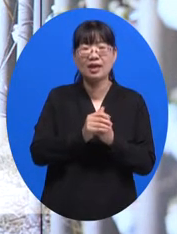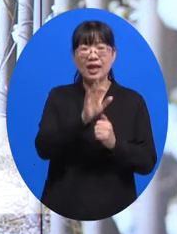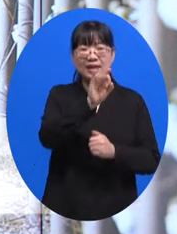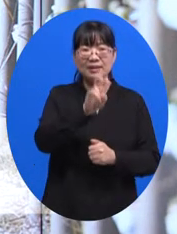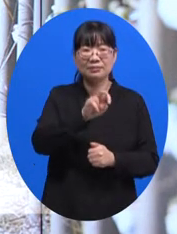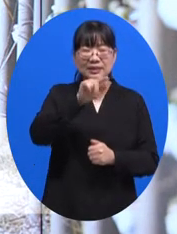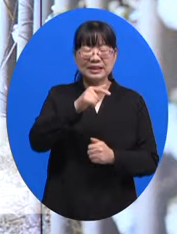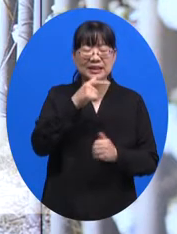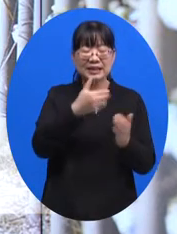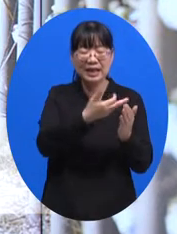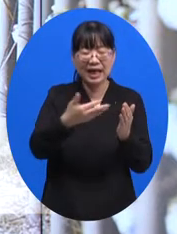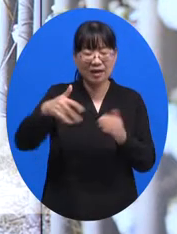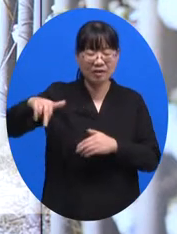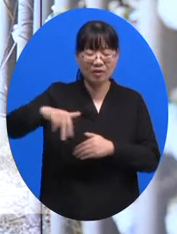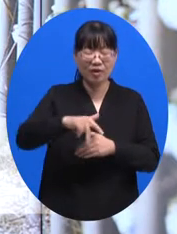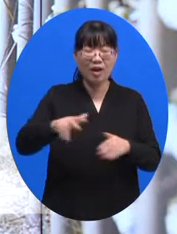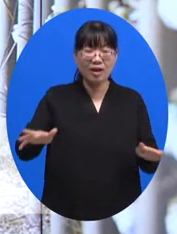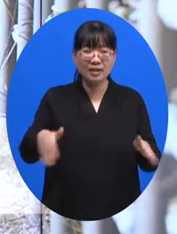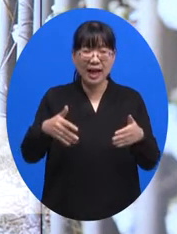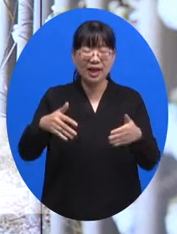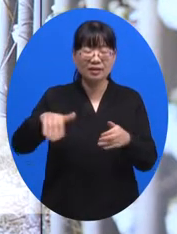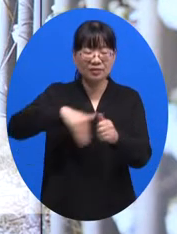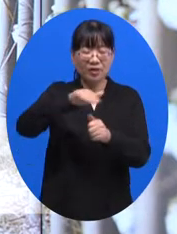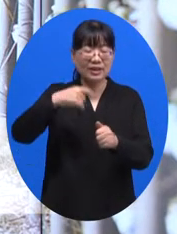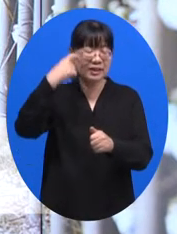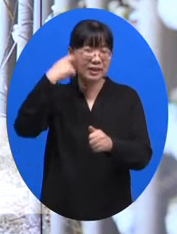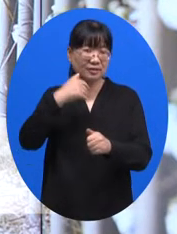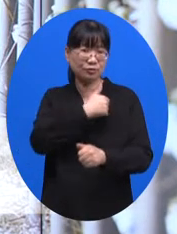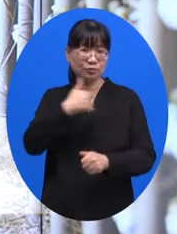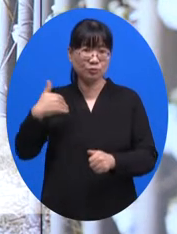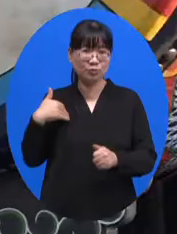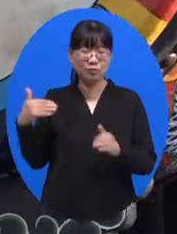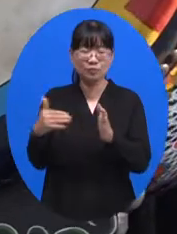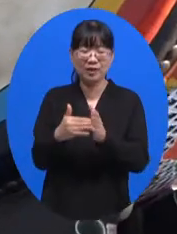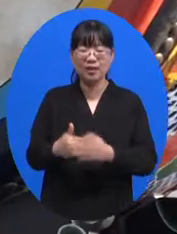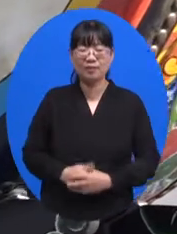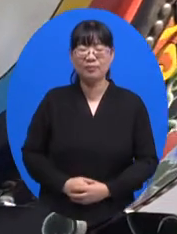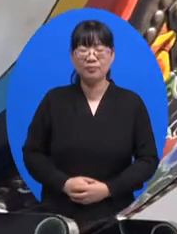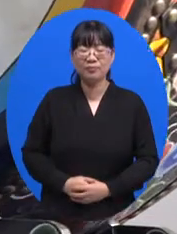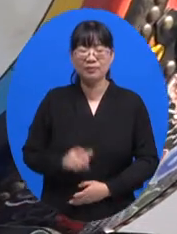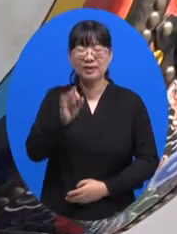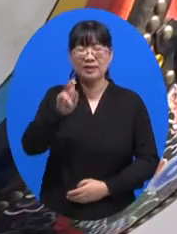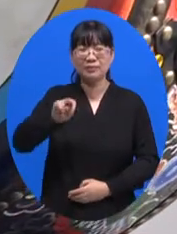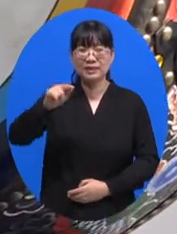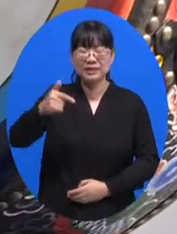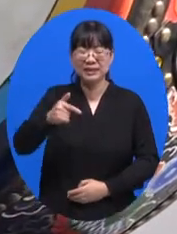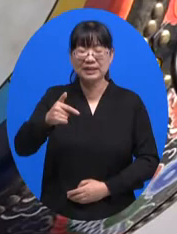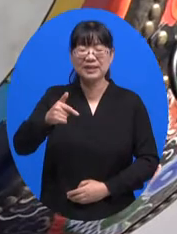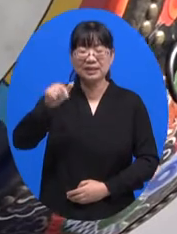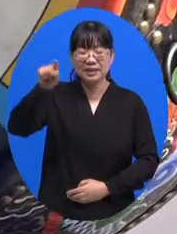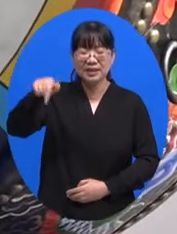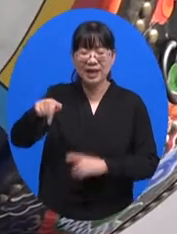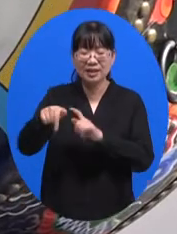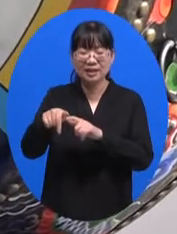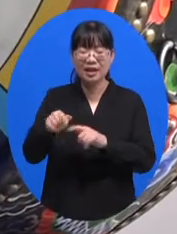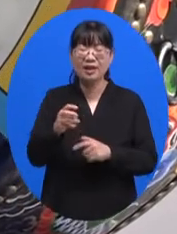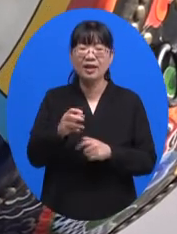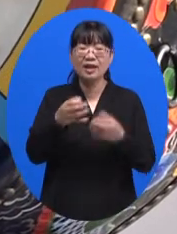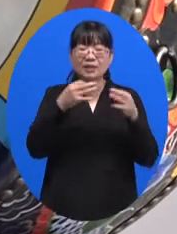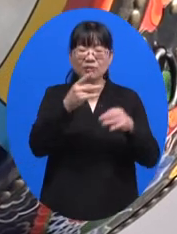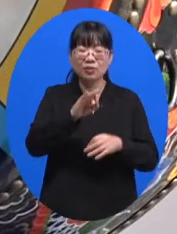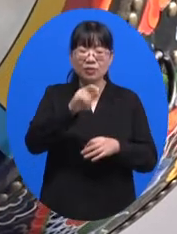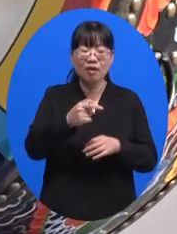가을의 정취를 만끽했습니다. 서문영 기자가 전해드립니다. 임진각의 김동연 경기도지사의 북소리가